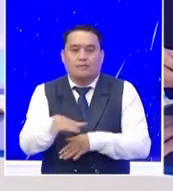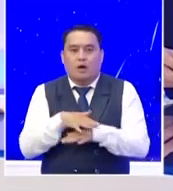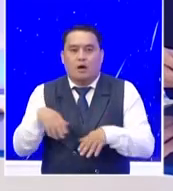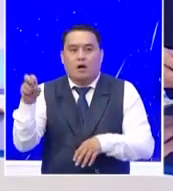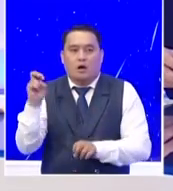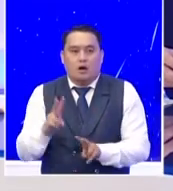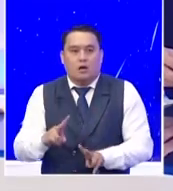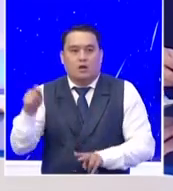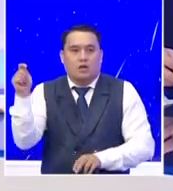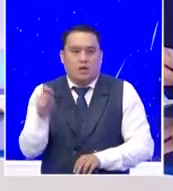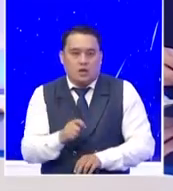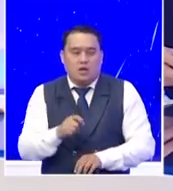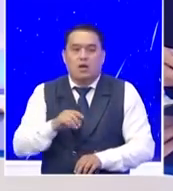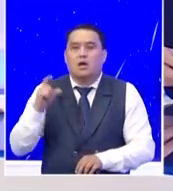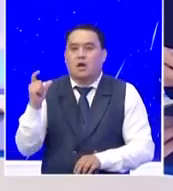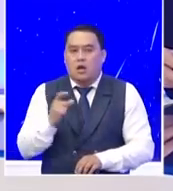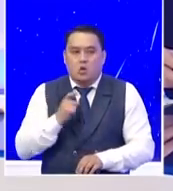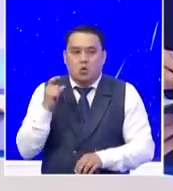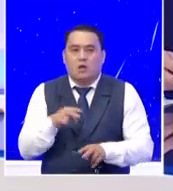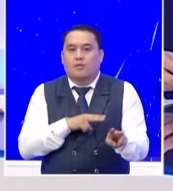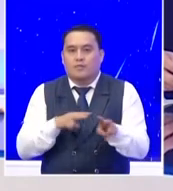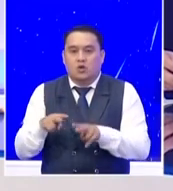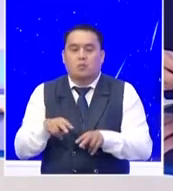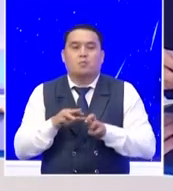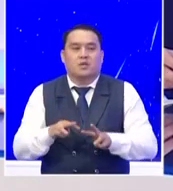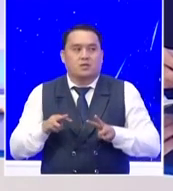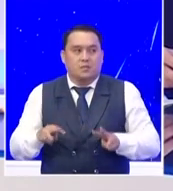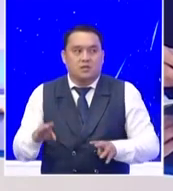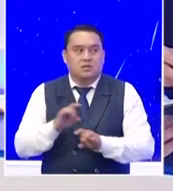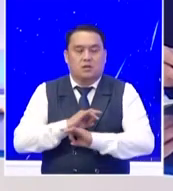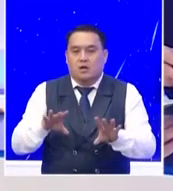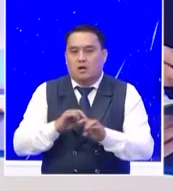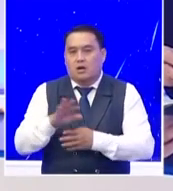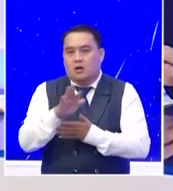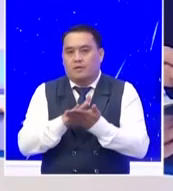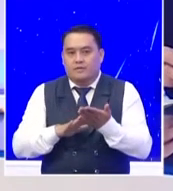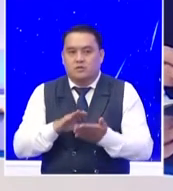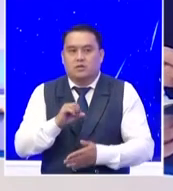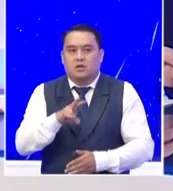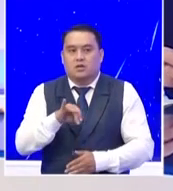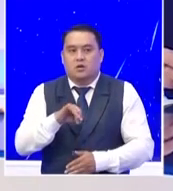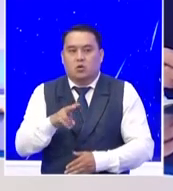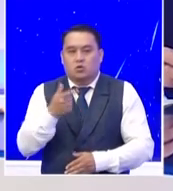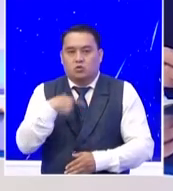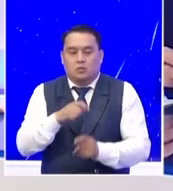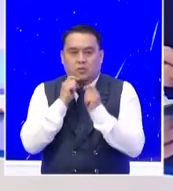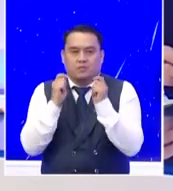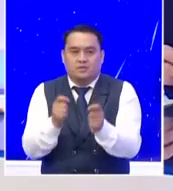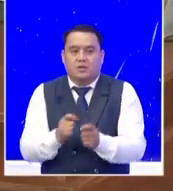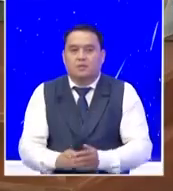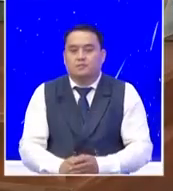келген Қазақстан Республикасы экология, геология және табиғи ресурстар министрі Леонид Сидоренкоға өз табыстады.